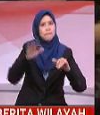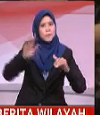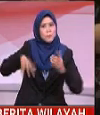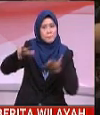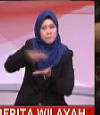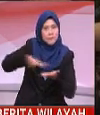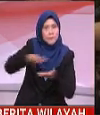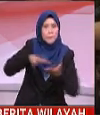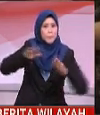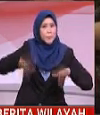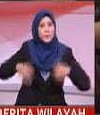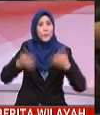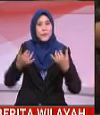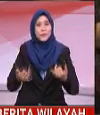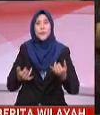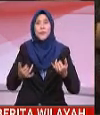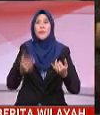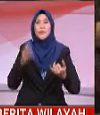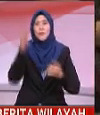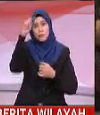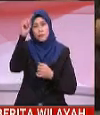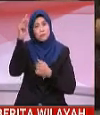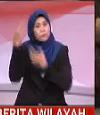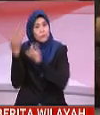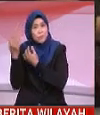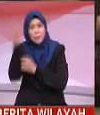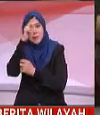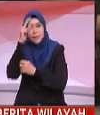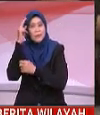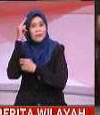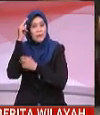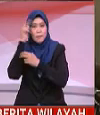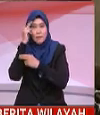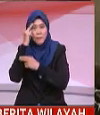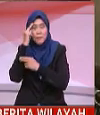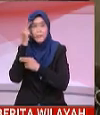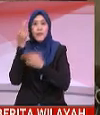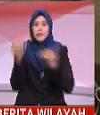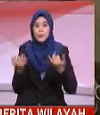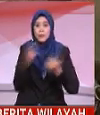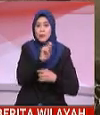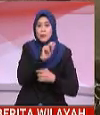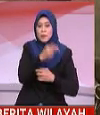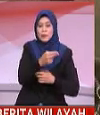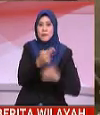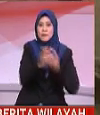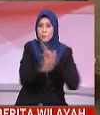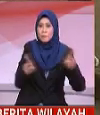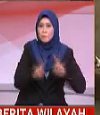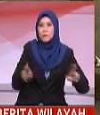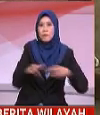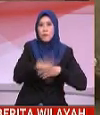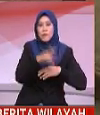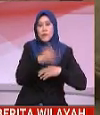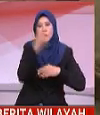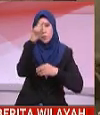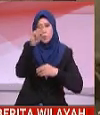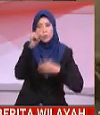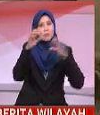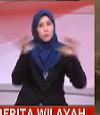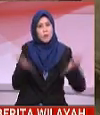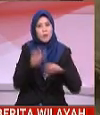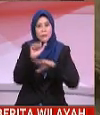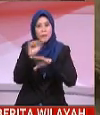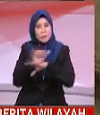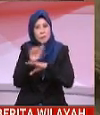mengenai pelaksanaan haji tahun ini dari Kerajaan Arab Saudi, TH juga telah melakukan persiapan awal dengan memberi kira amalan norma